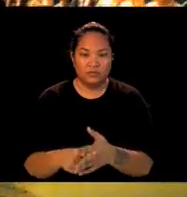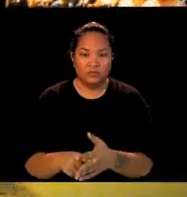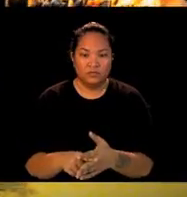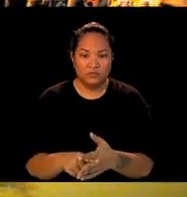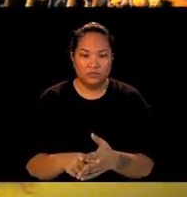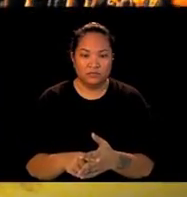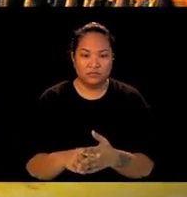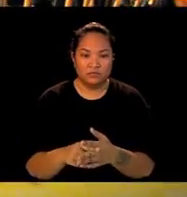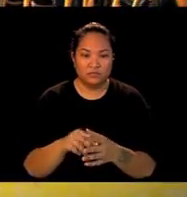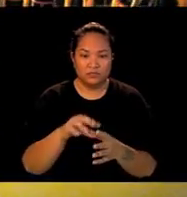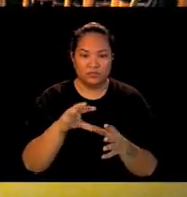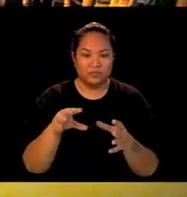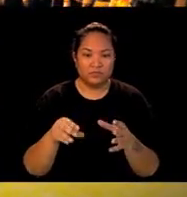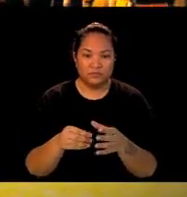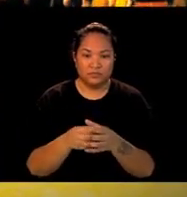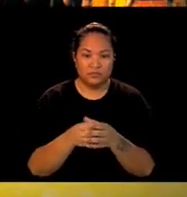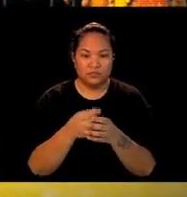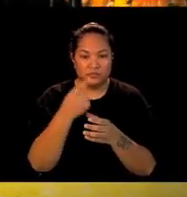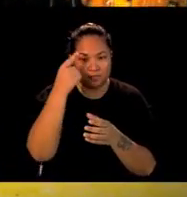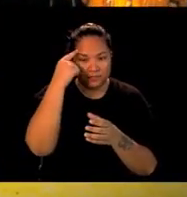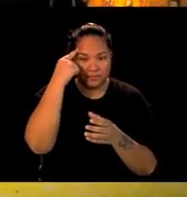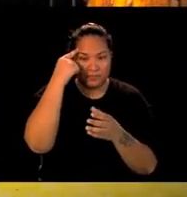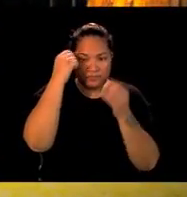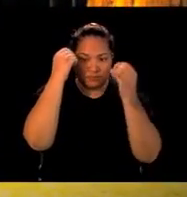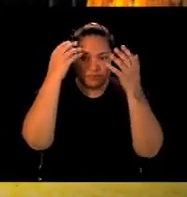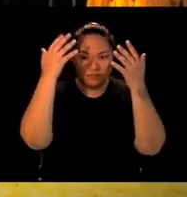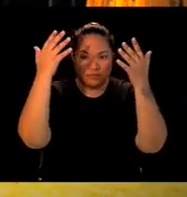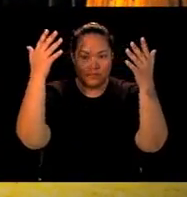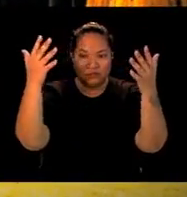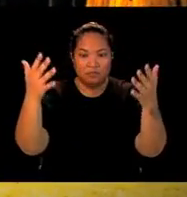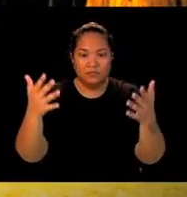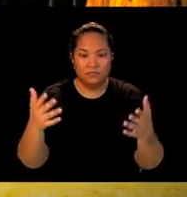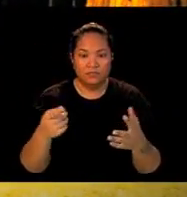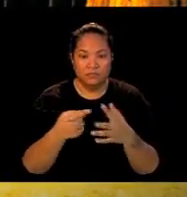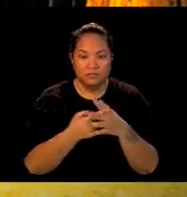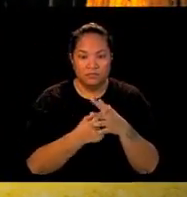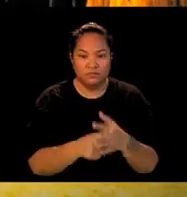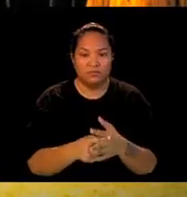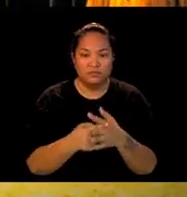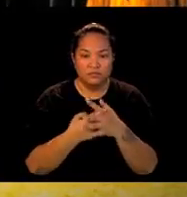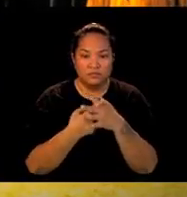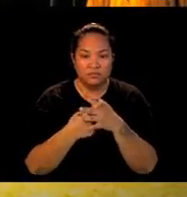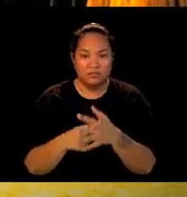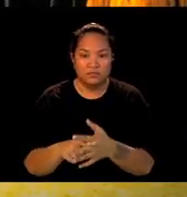tohon. Ye halum hinasun izahululo.